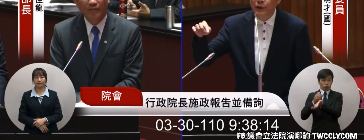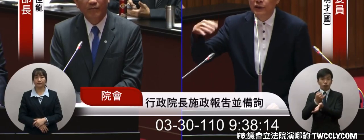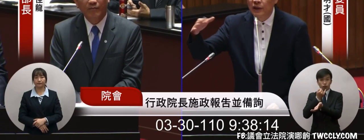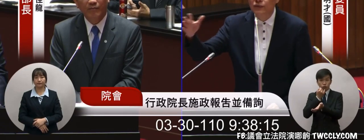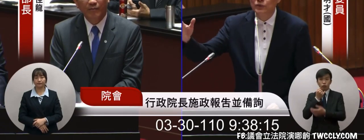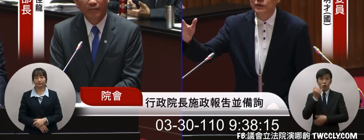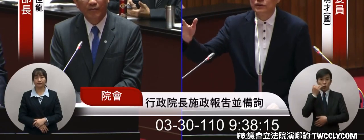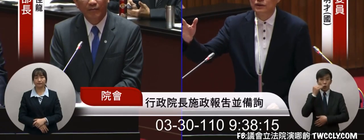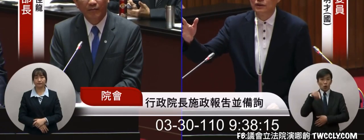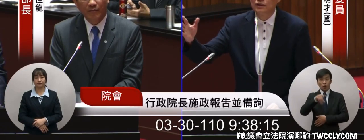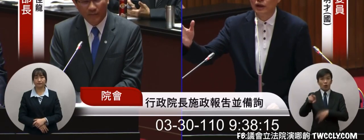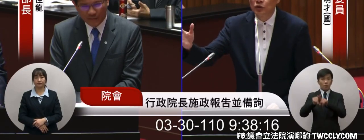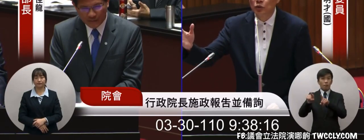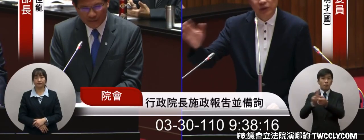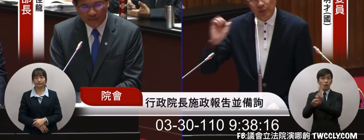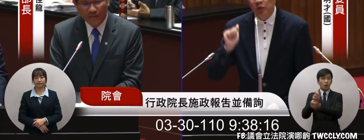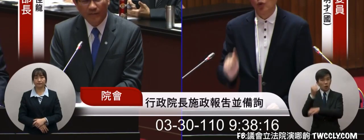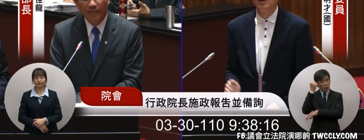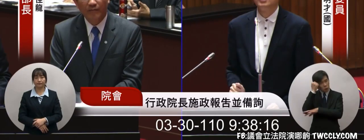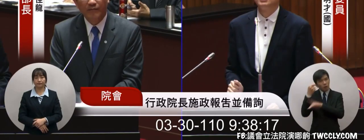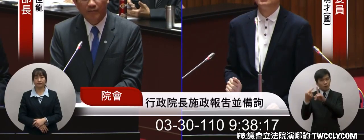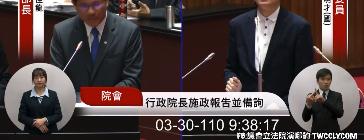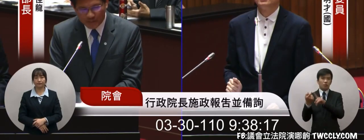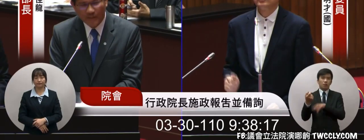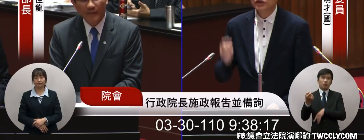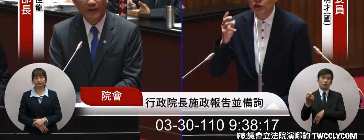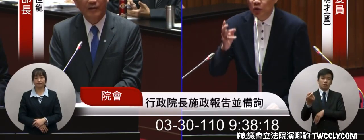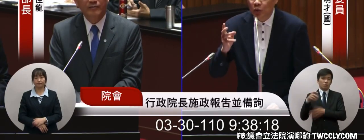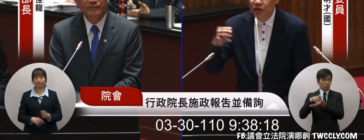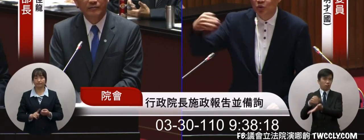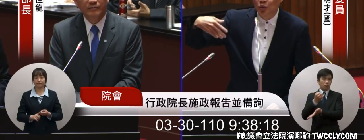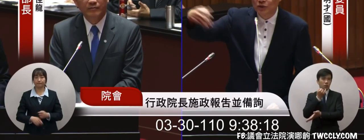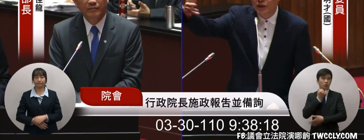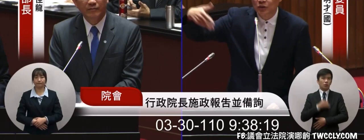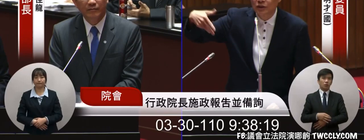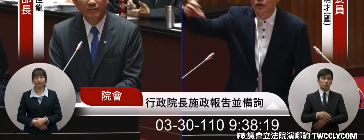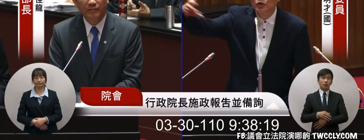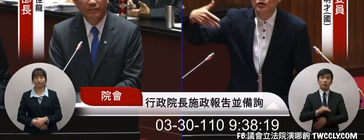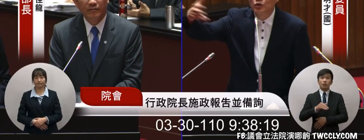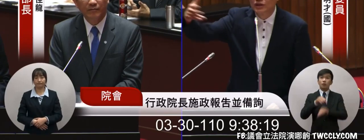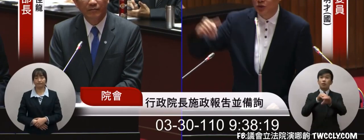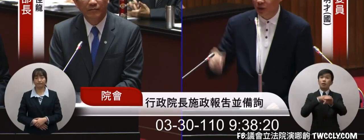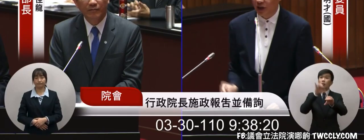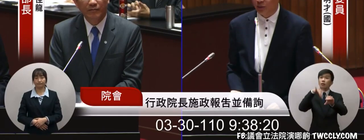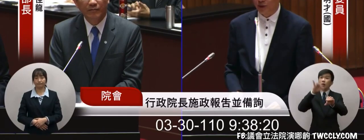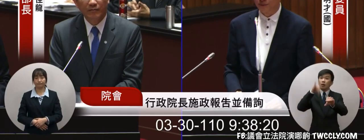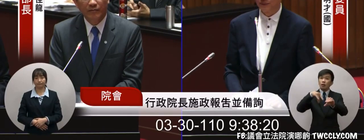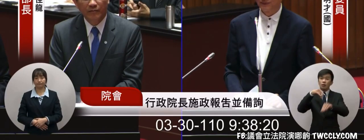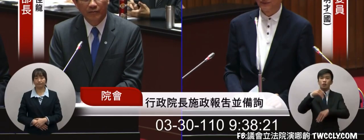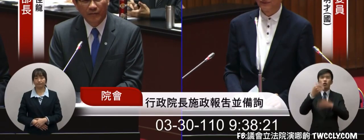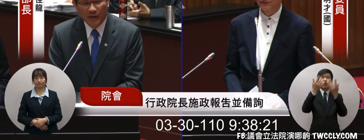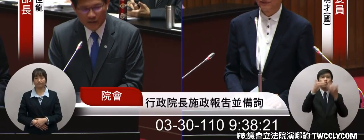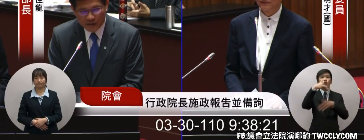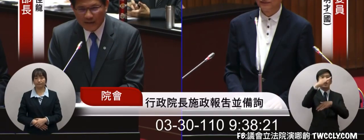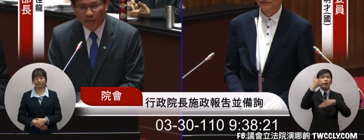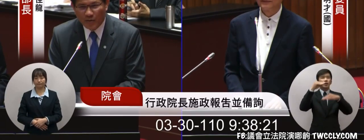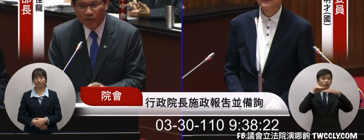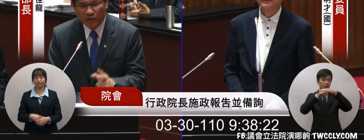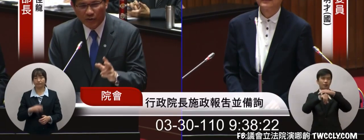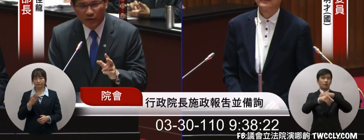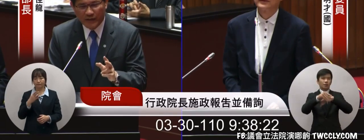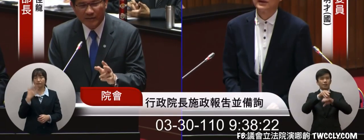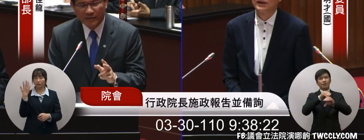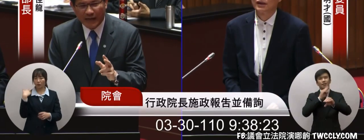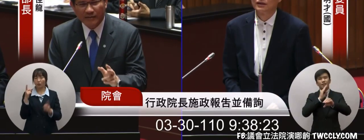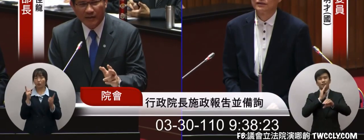在平臨那附近的人數也不多真的賭是賭在那個雪山隧道但是我們